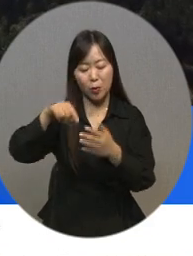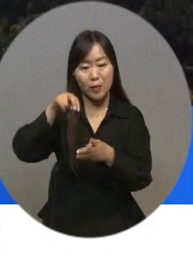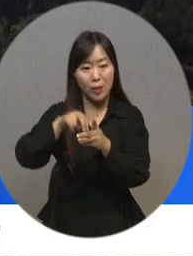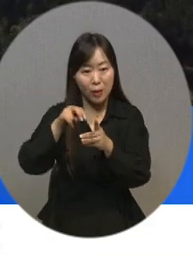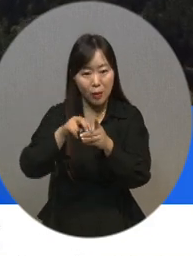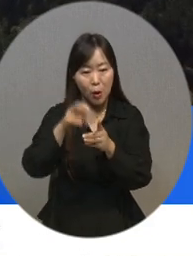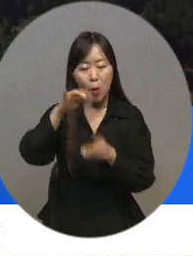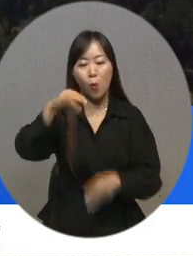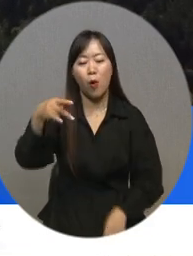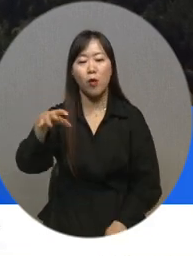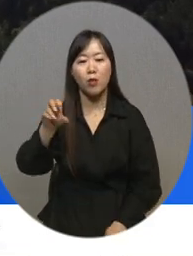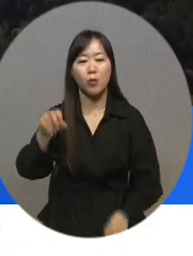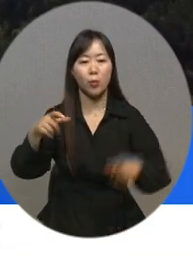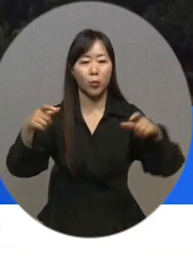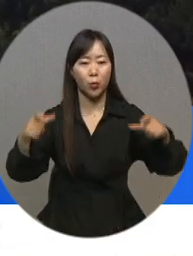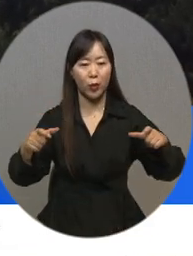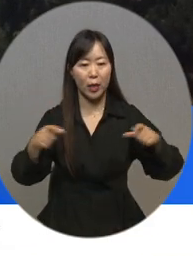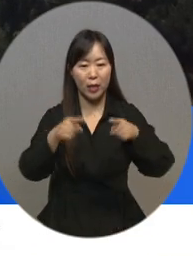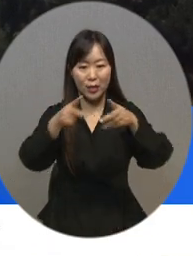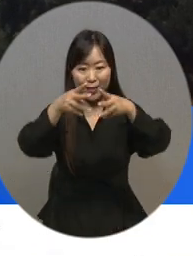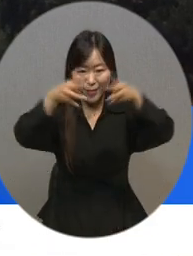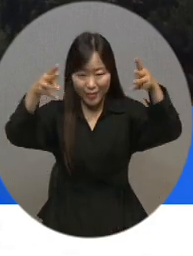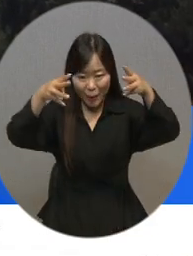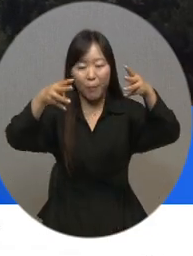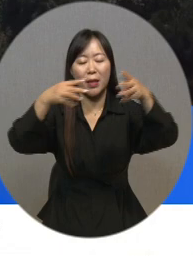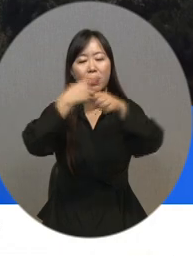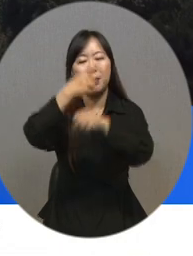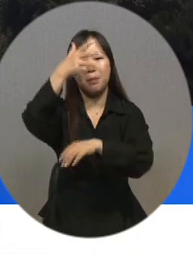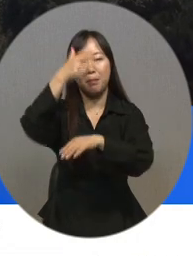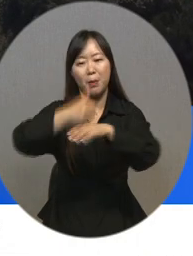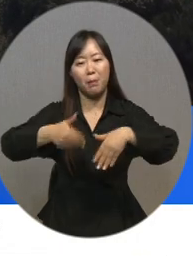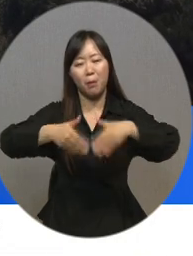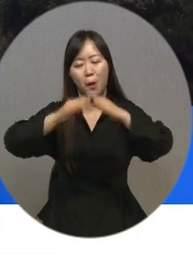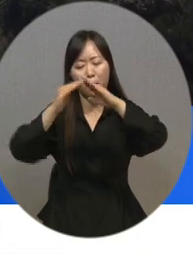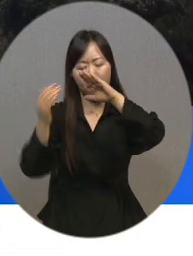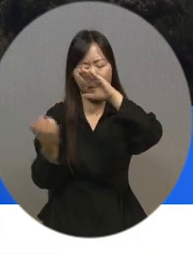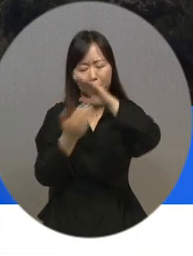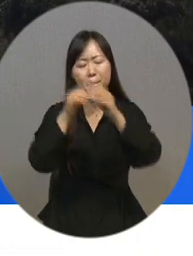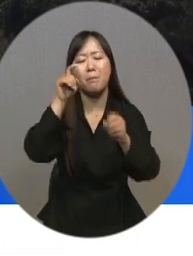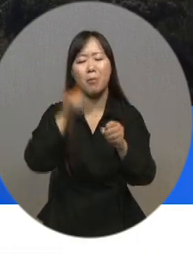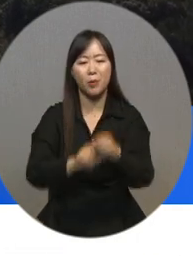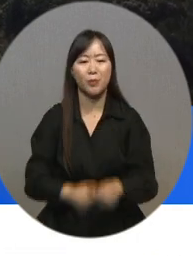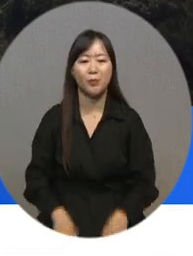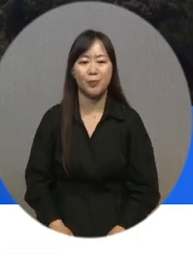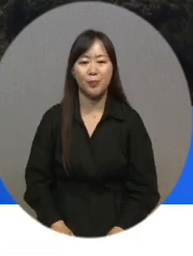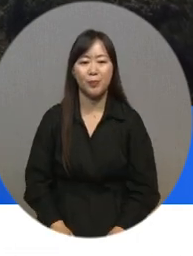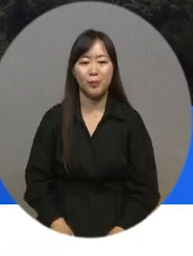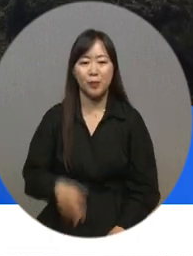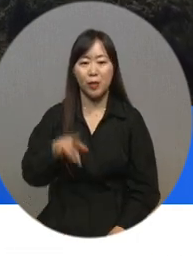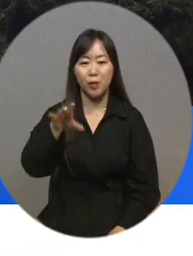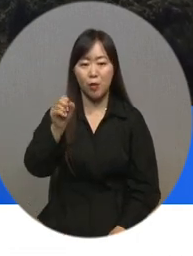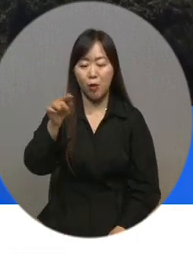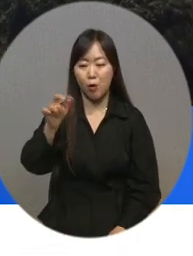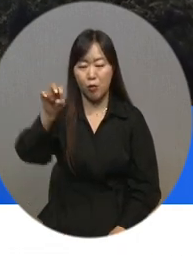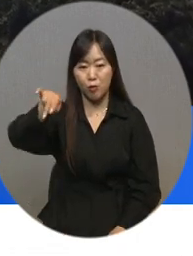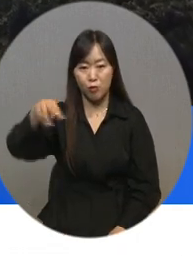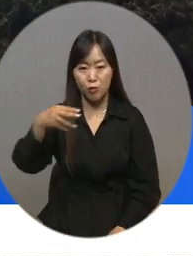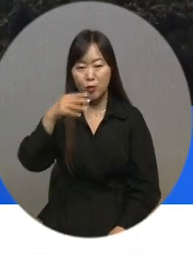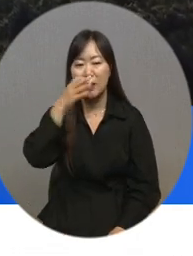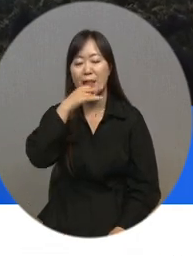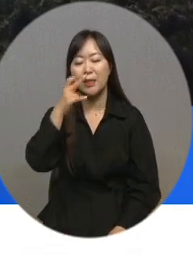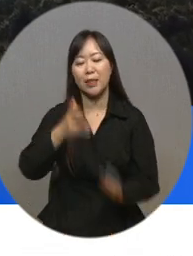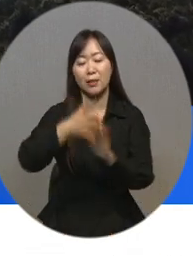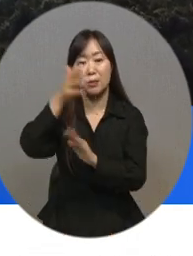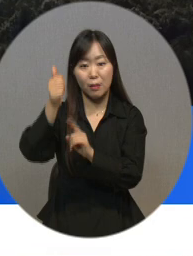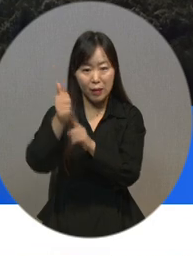월성동에 지상 3층 규모로 조성되며 내년말 준공을 목표로 하고 있습니다 정원 익산시장은 발달